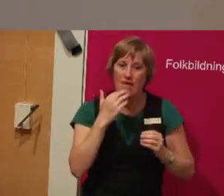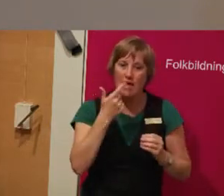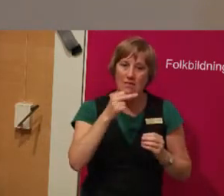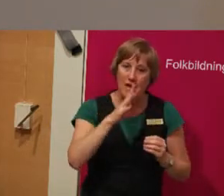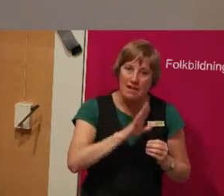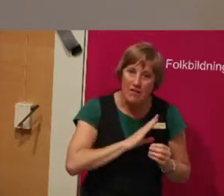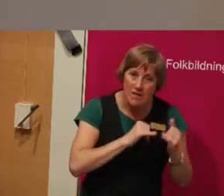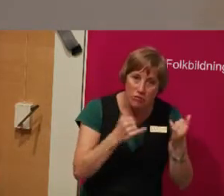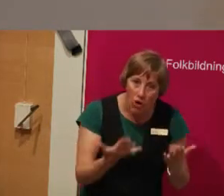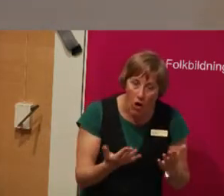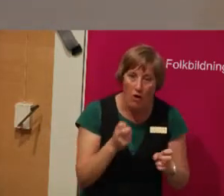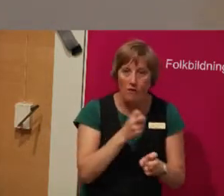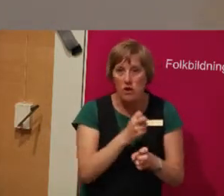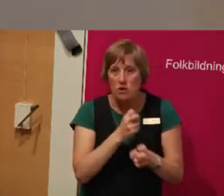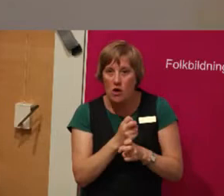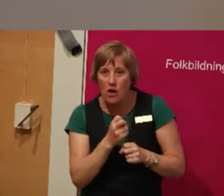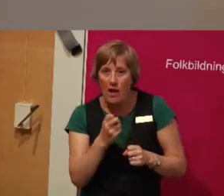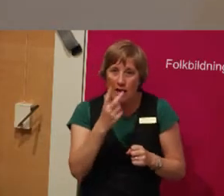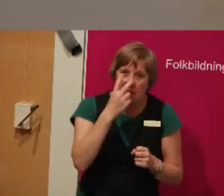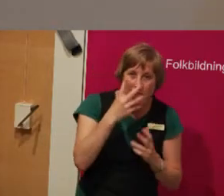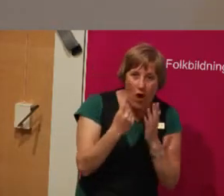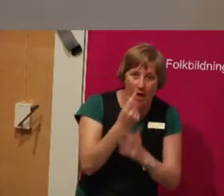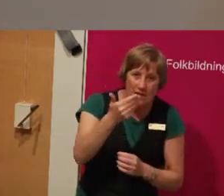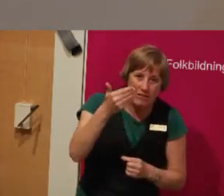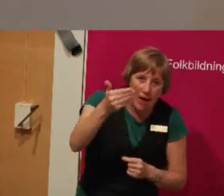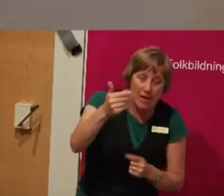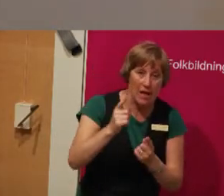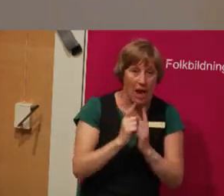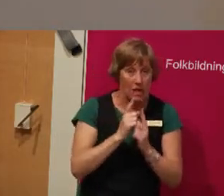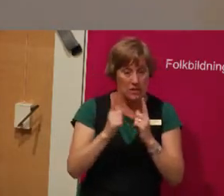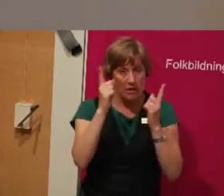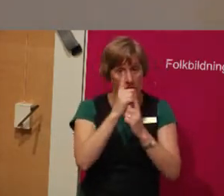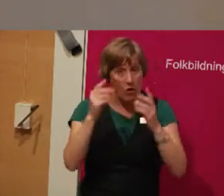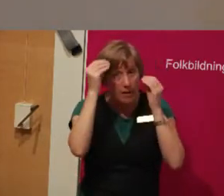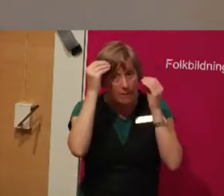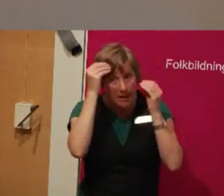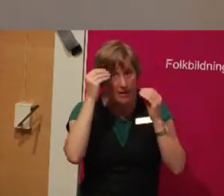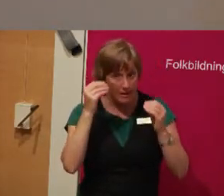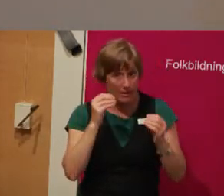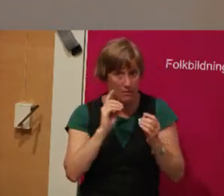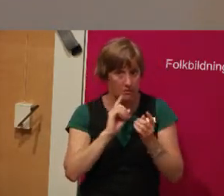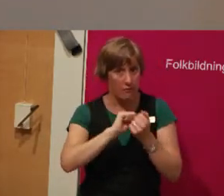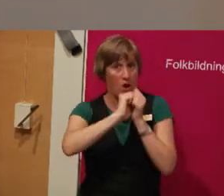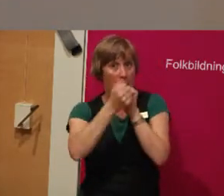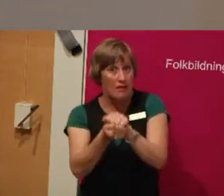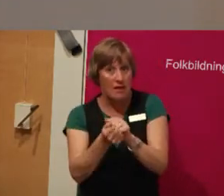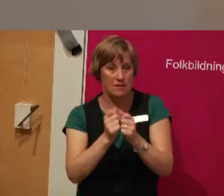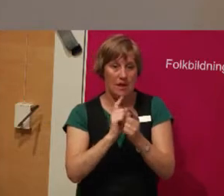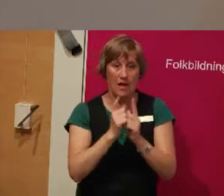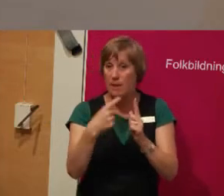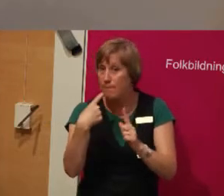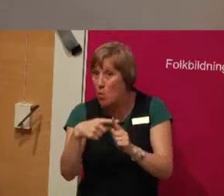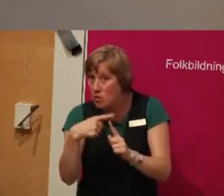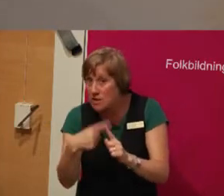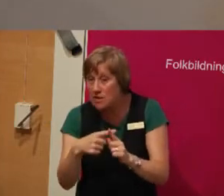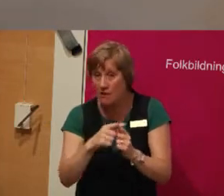framtiden. Det kanske folkbildningen står inför dramatiska förändringar. Kanske är det en väldigt positiv utveckling som folkbildningen står för. Eller